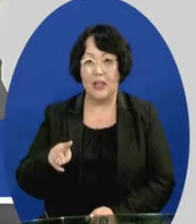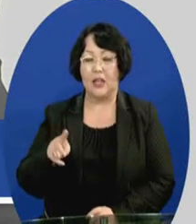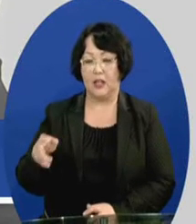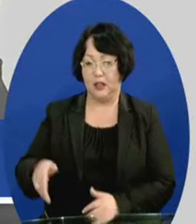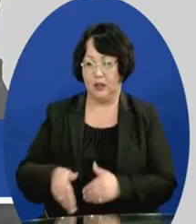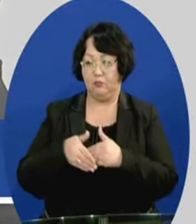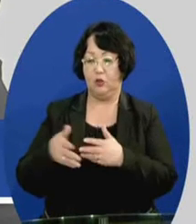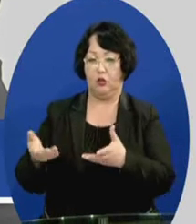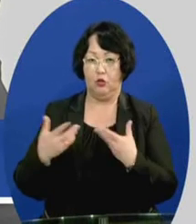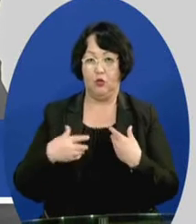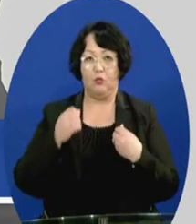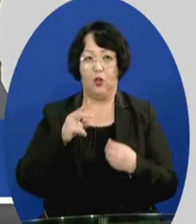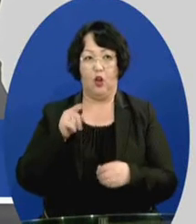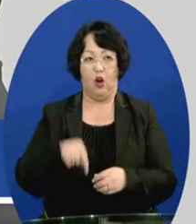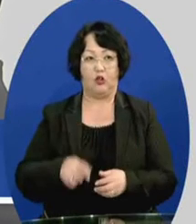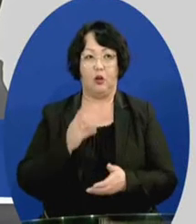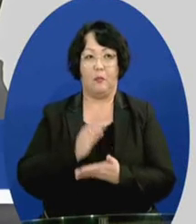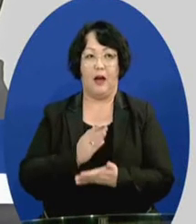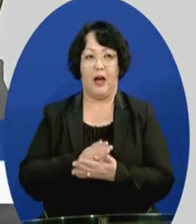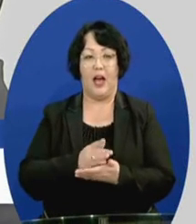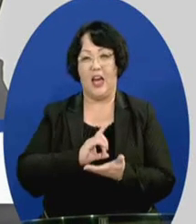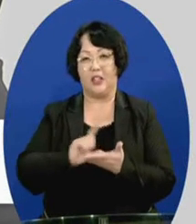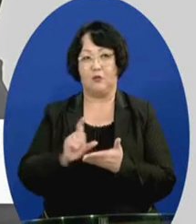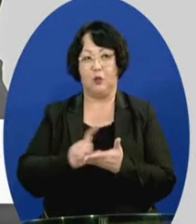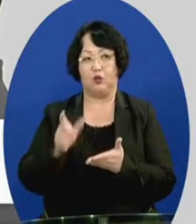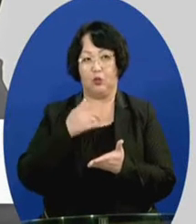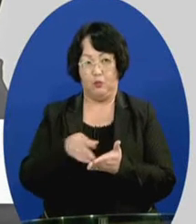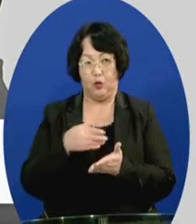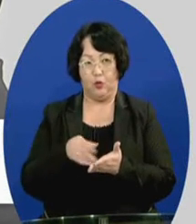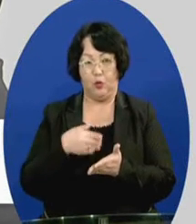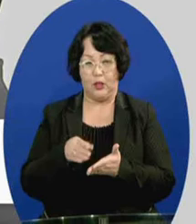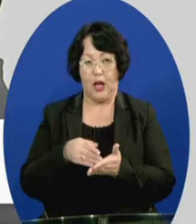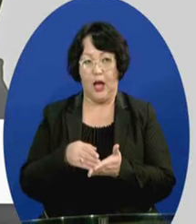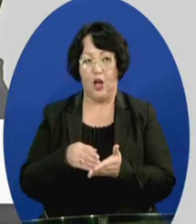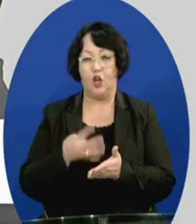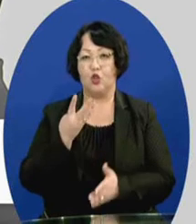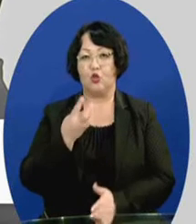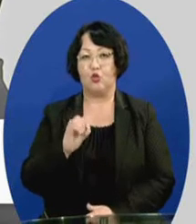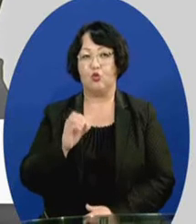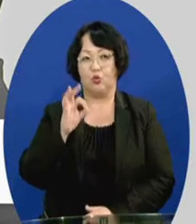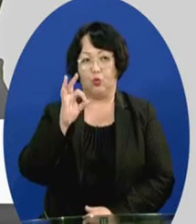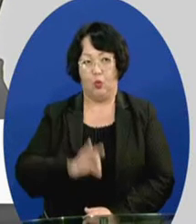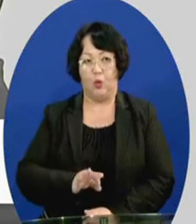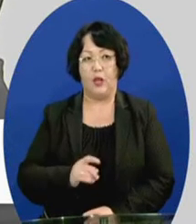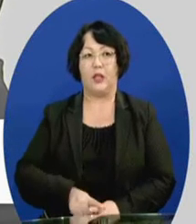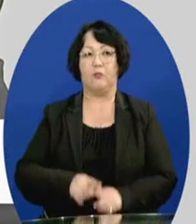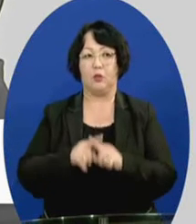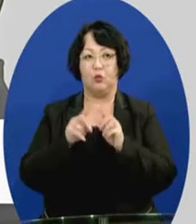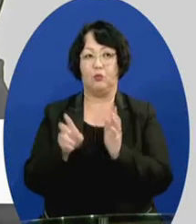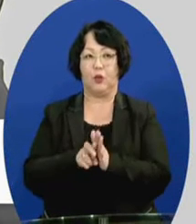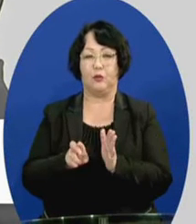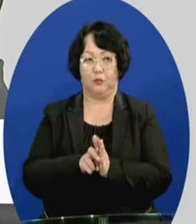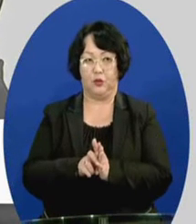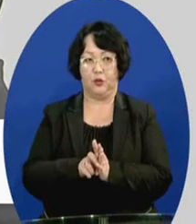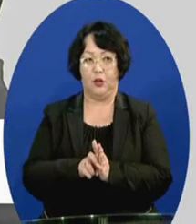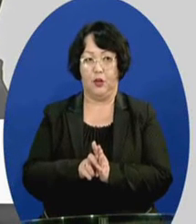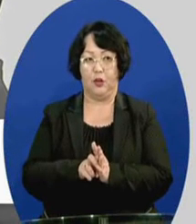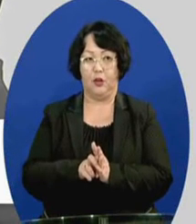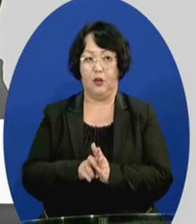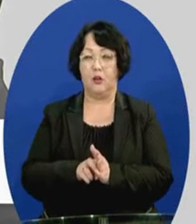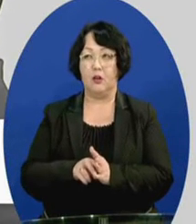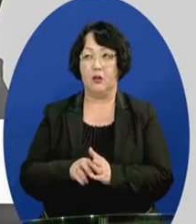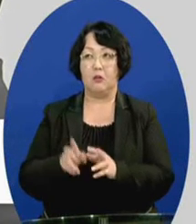бол одооны байгаа экспортын борлуулалтаа дор хаяж 40% нэмэгдүүлэх боломжтой гэсэн эрэлт дээр